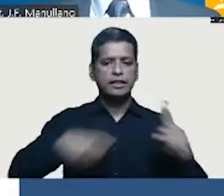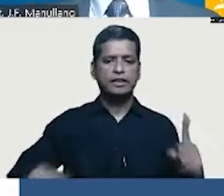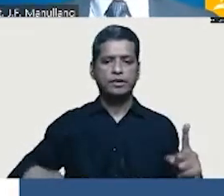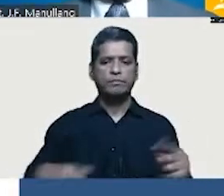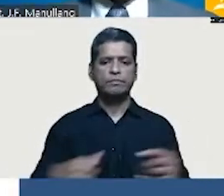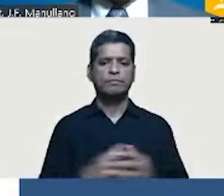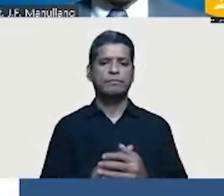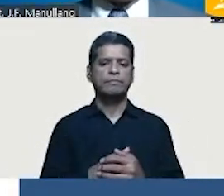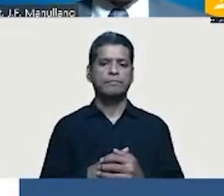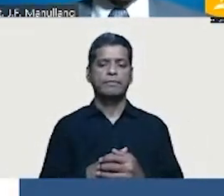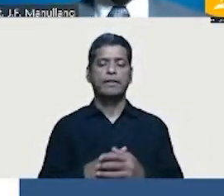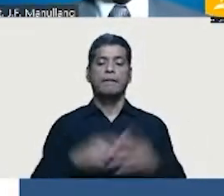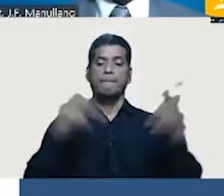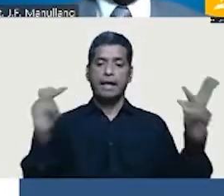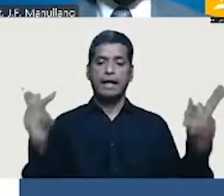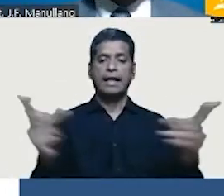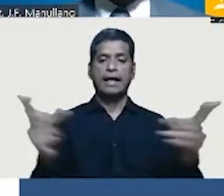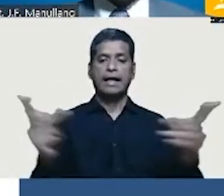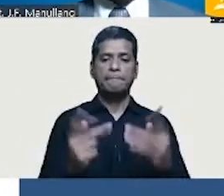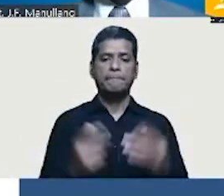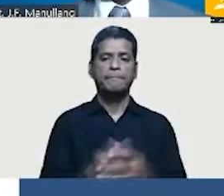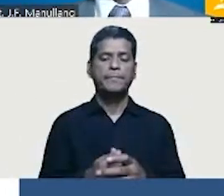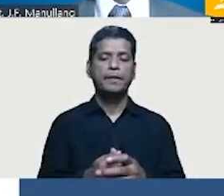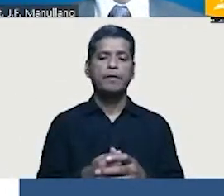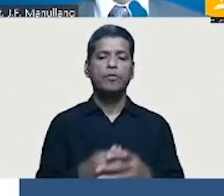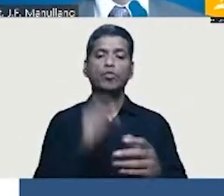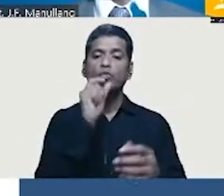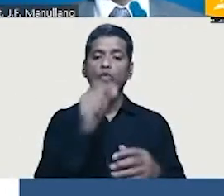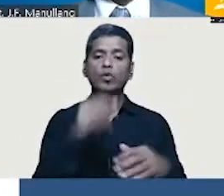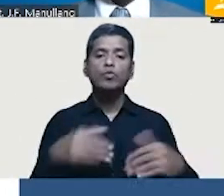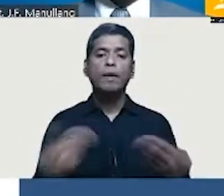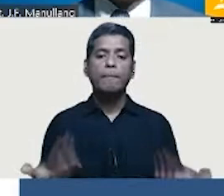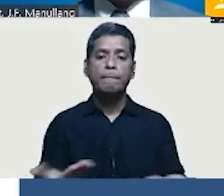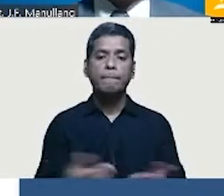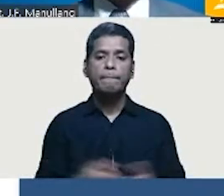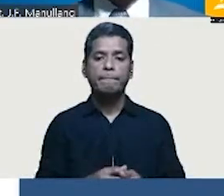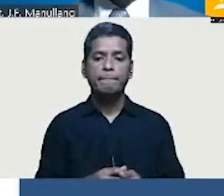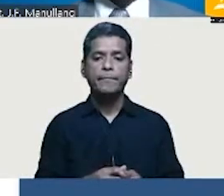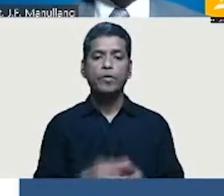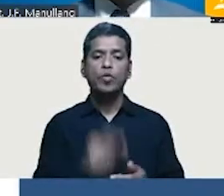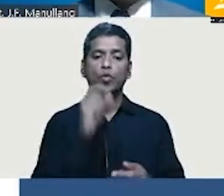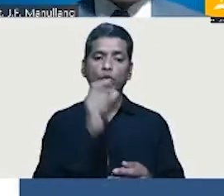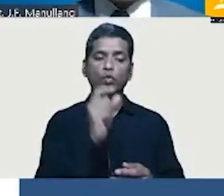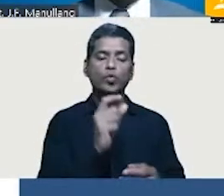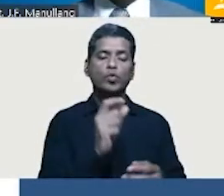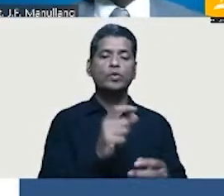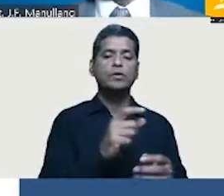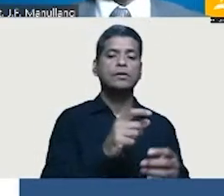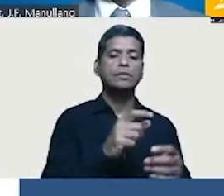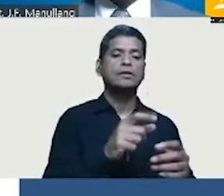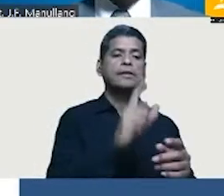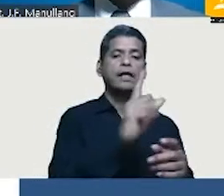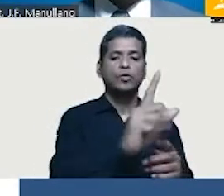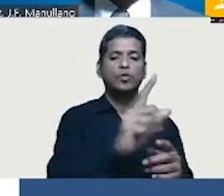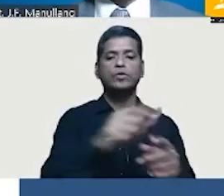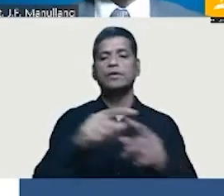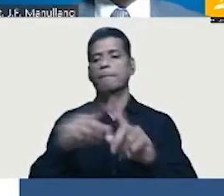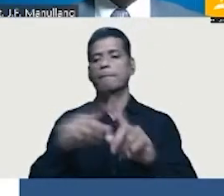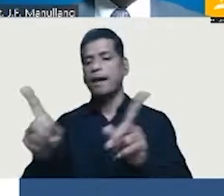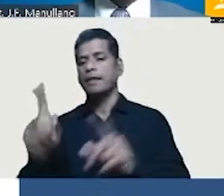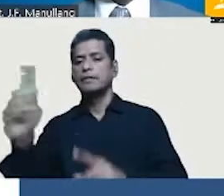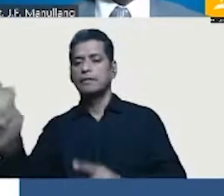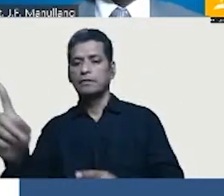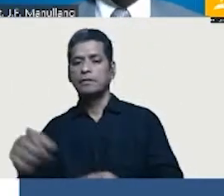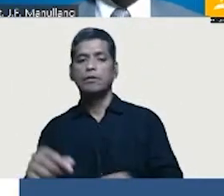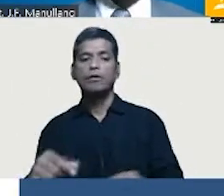melengkapi melengkapi untuk apa melengkapi supaya bisa melayani melayani tuh Kapan membangun tubuh Kristus selalu